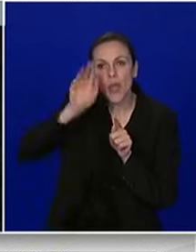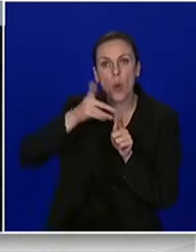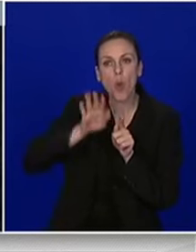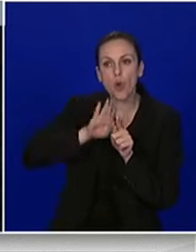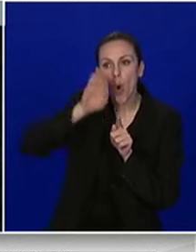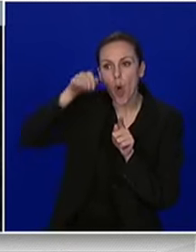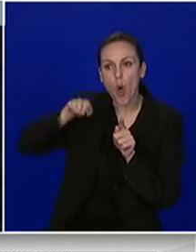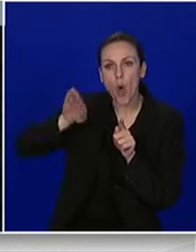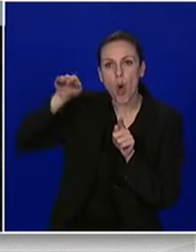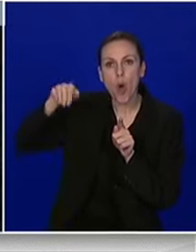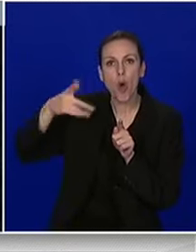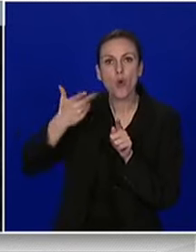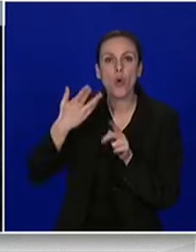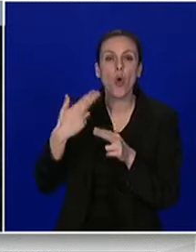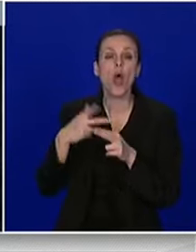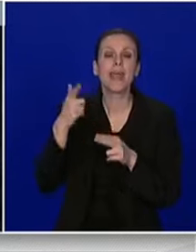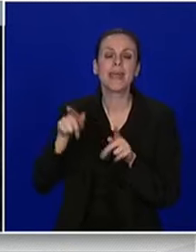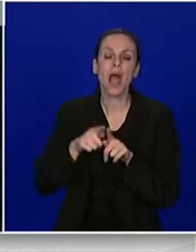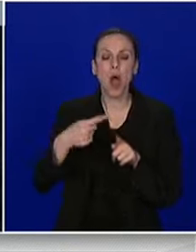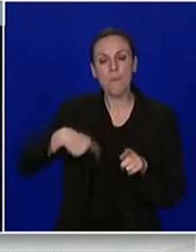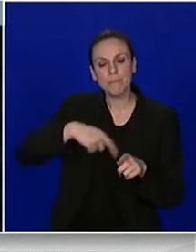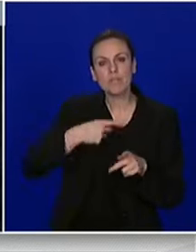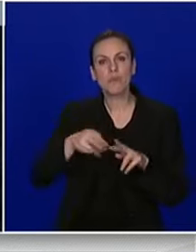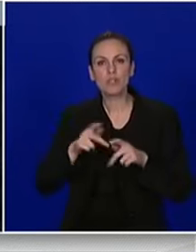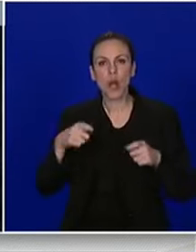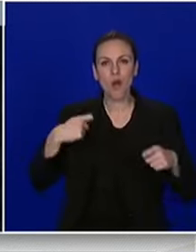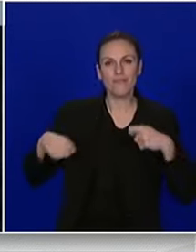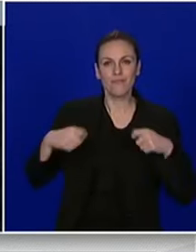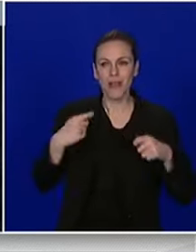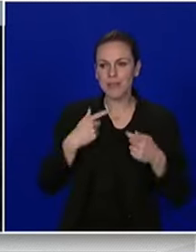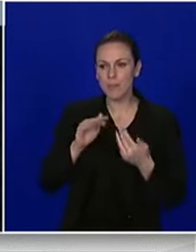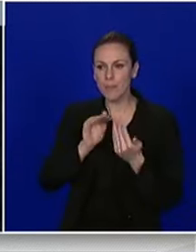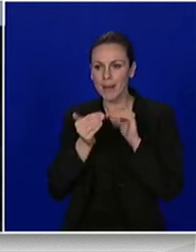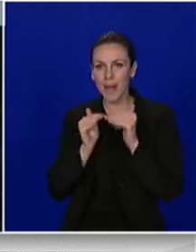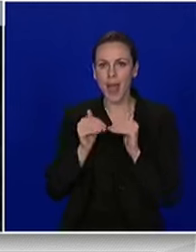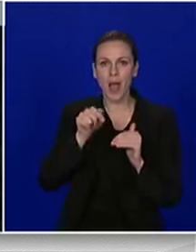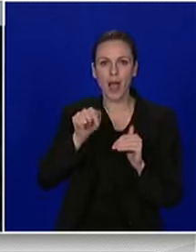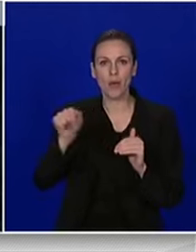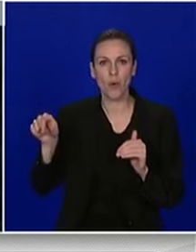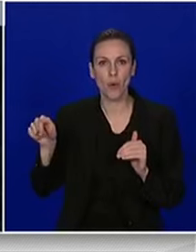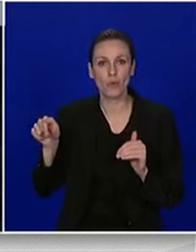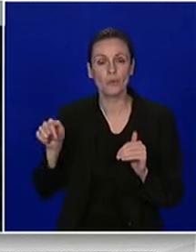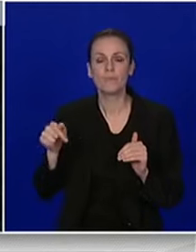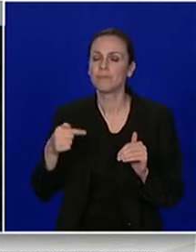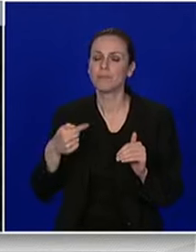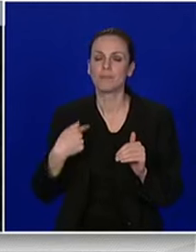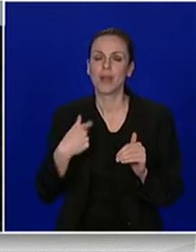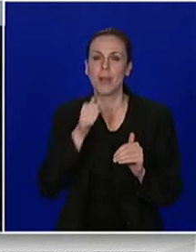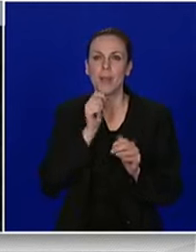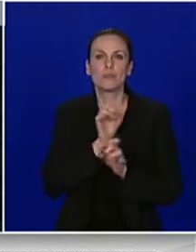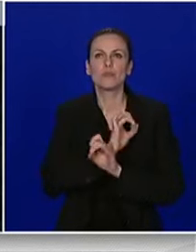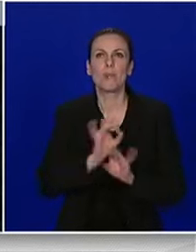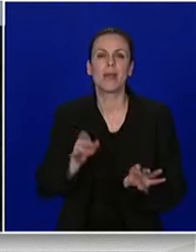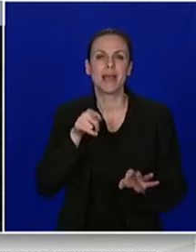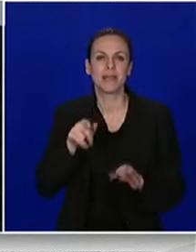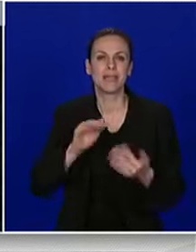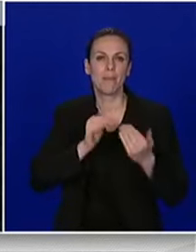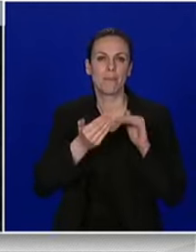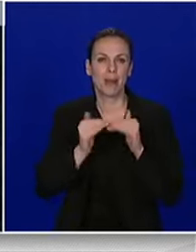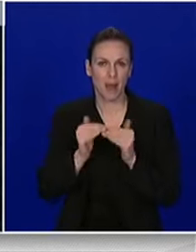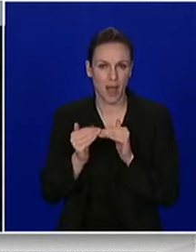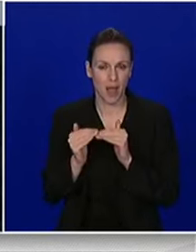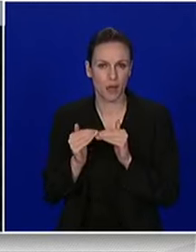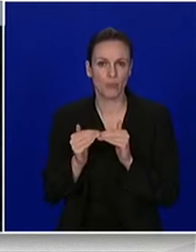i jedne fleksibilnosti bez koje, ponavljam, u ovom trenutku ništa, pogotovo kad govorimo